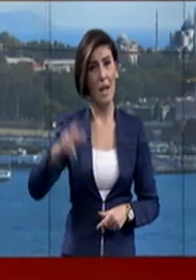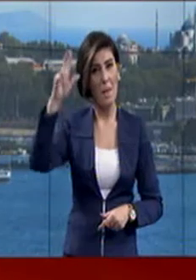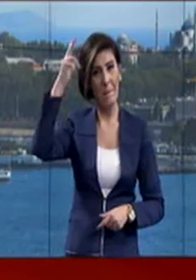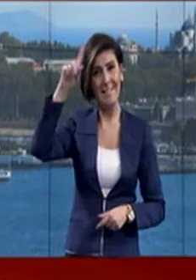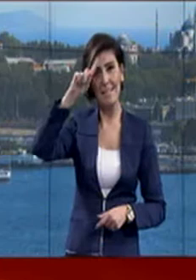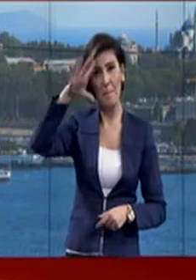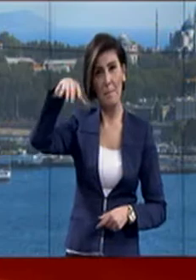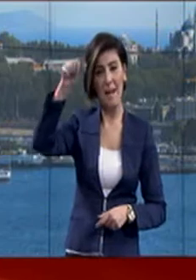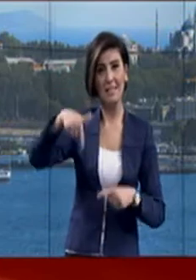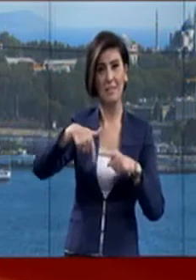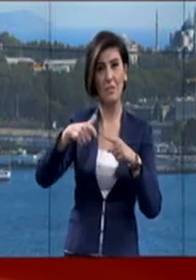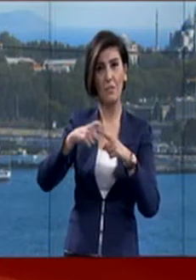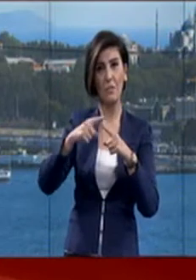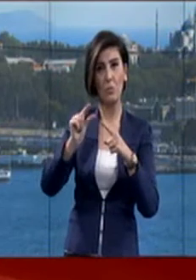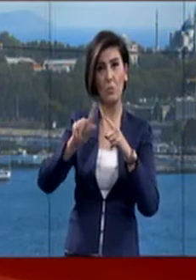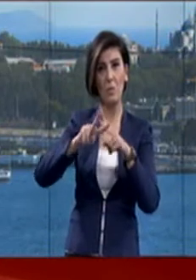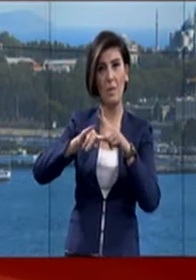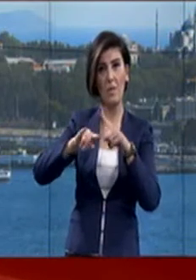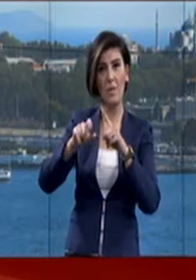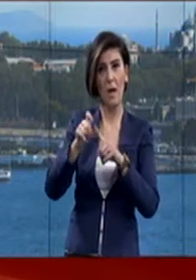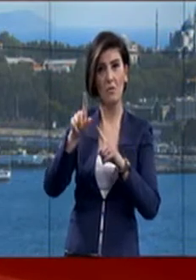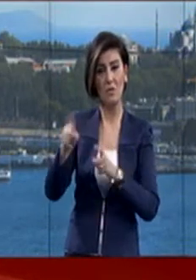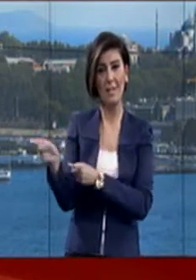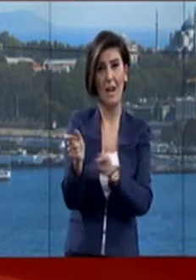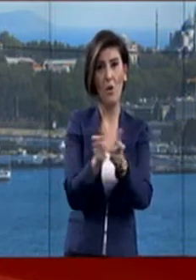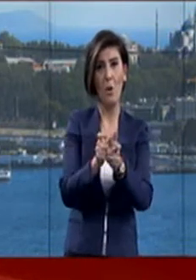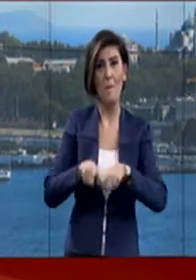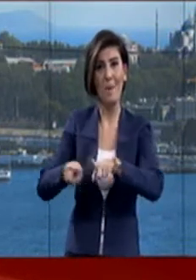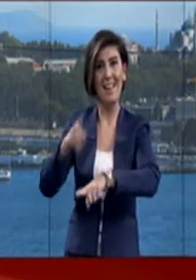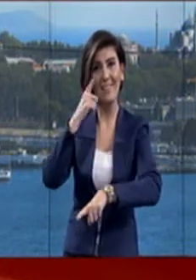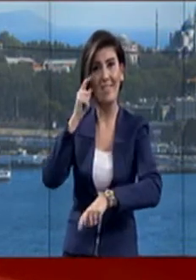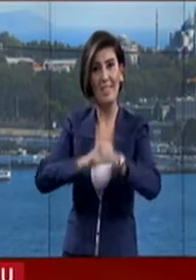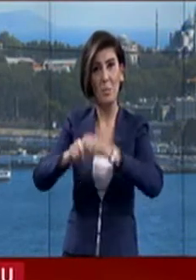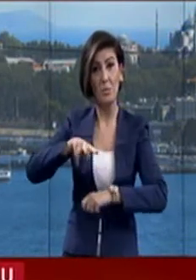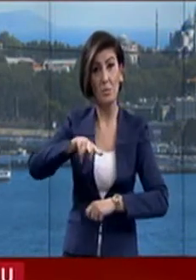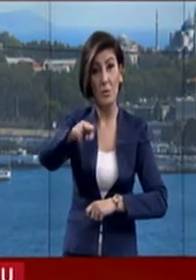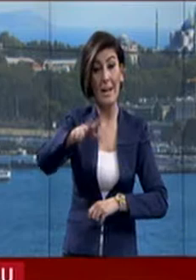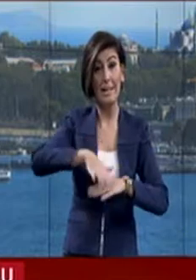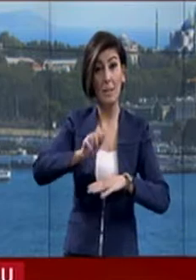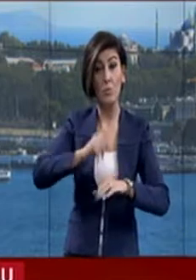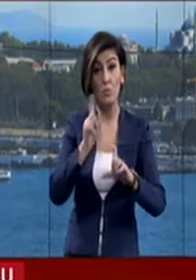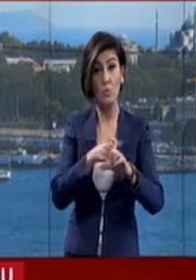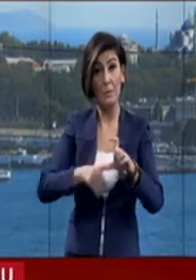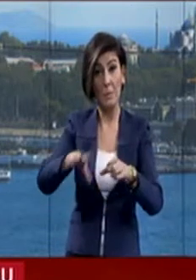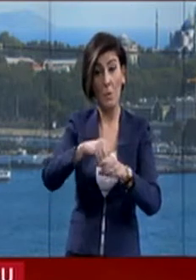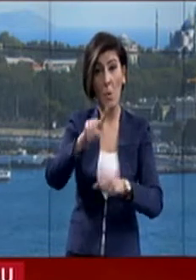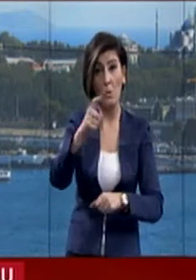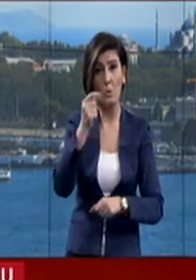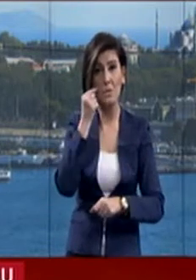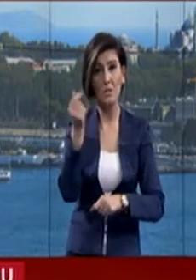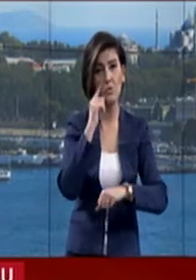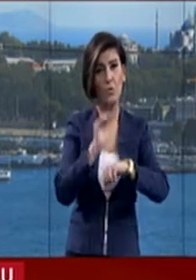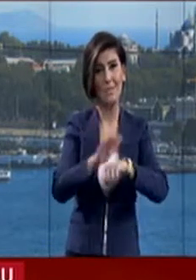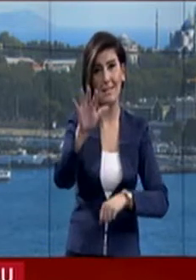Manisa merkezli Fethullahçı terör örgütü paralel devlet yapılanmasına yönelik sürdürülen soruşturma kapsamında 19